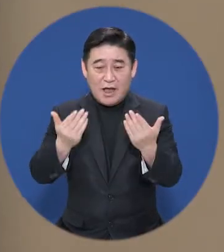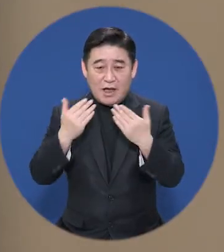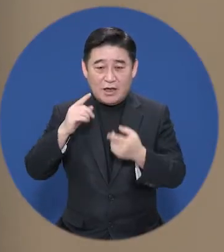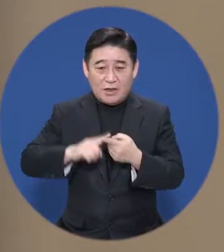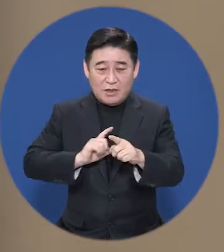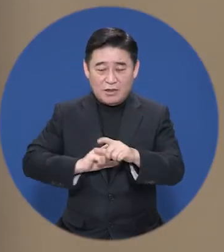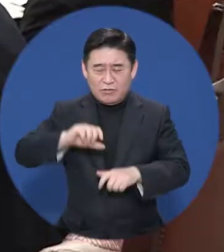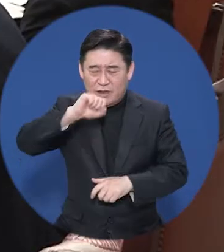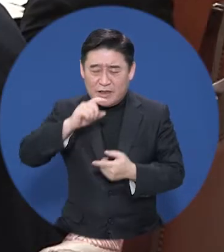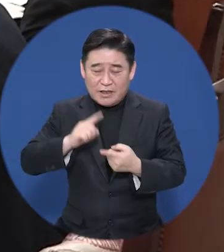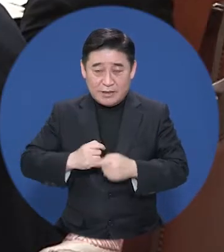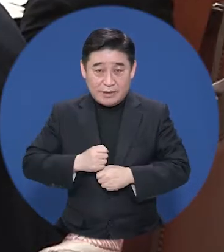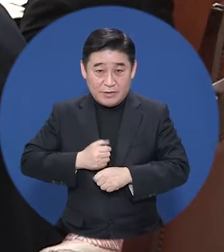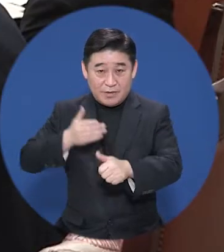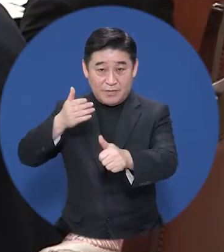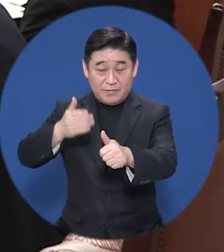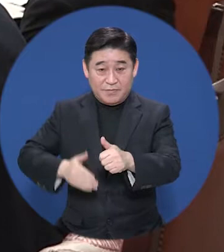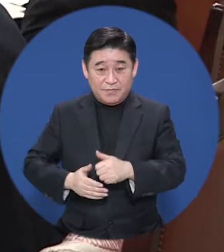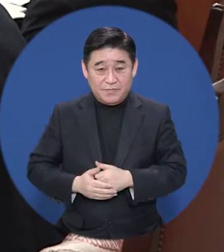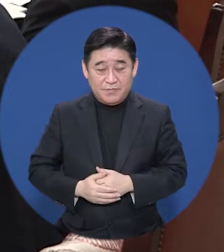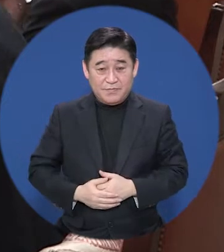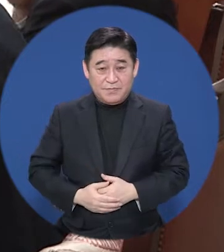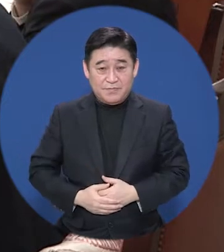있어 신중함을 당부했습니다.